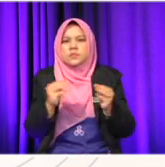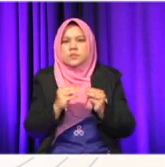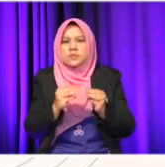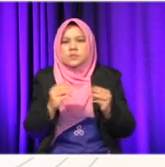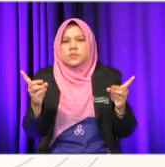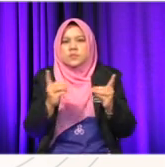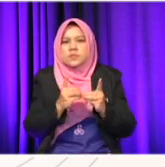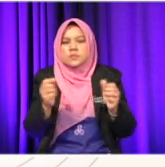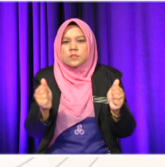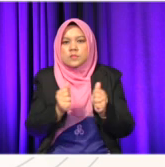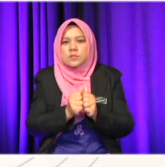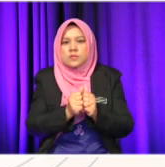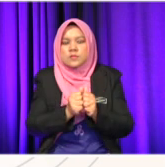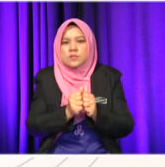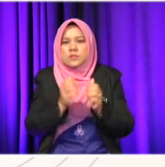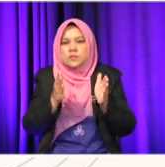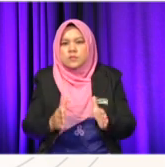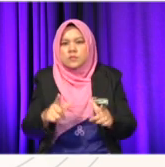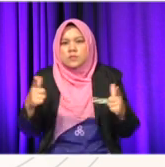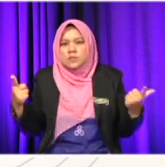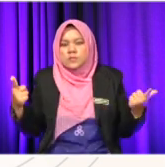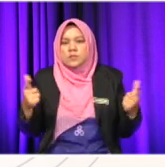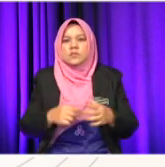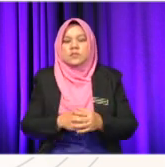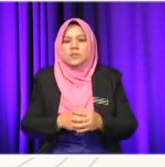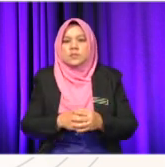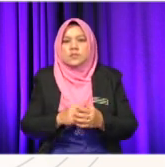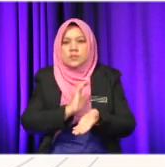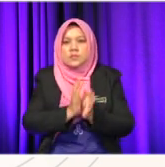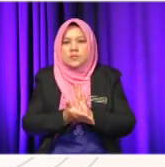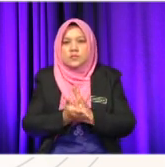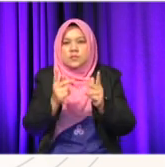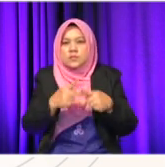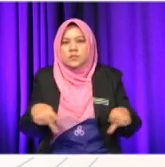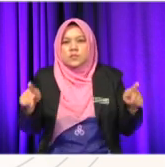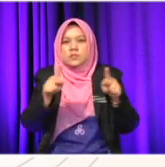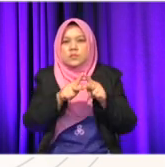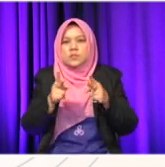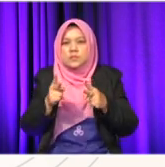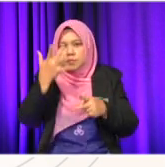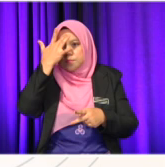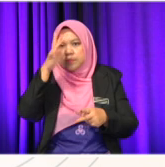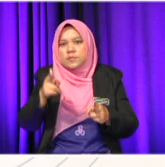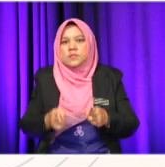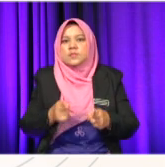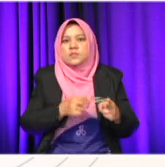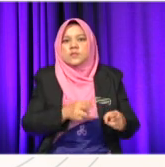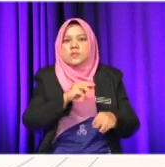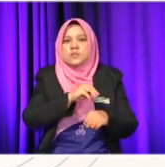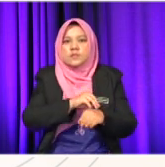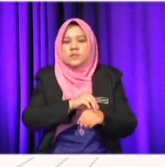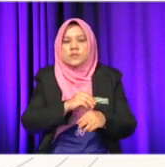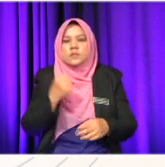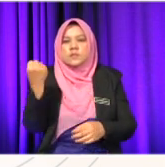dengan country itu dengan pelanggan jadi kamu perlu untuk mengurus masa Oke